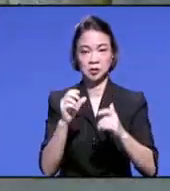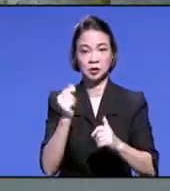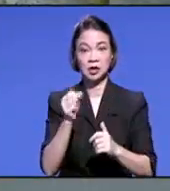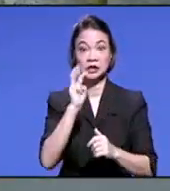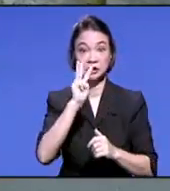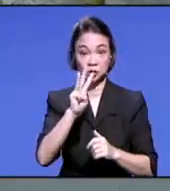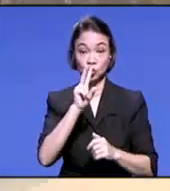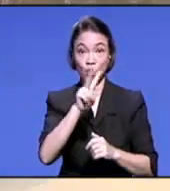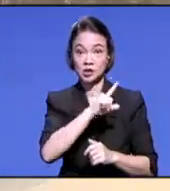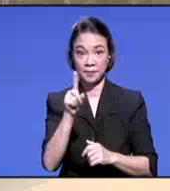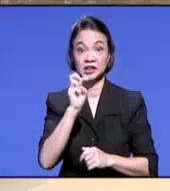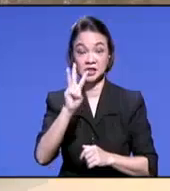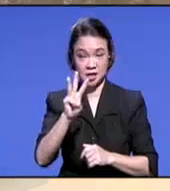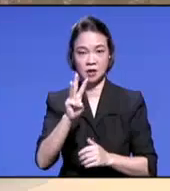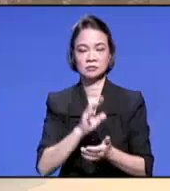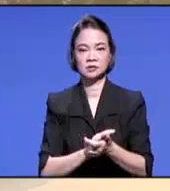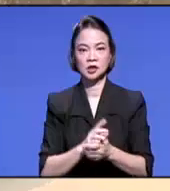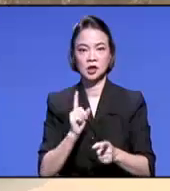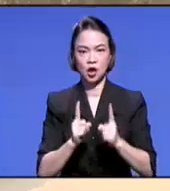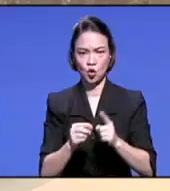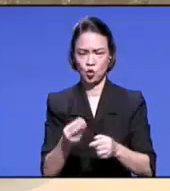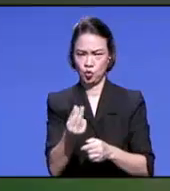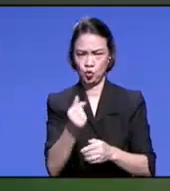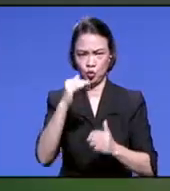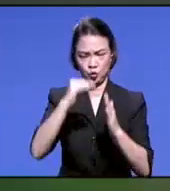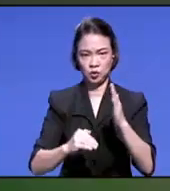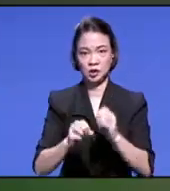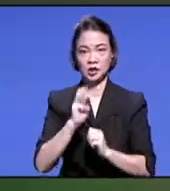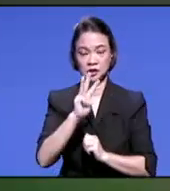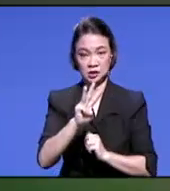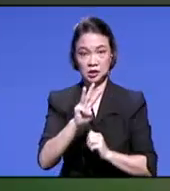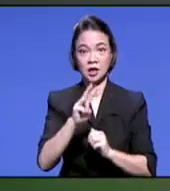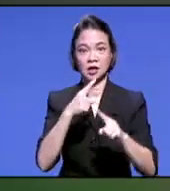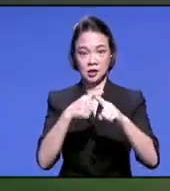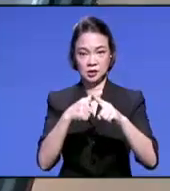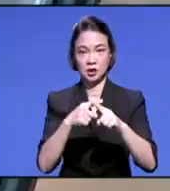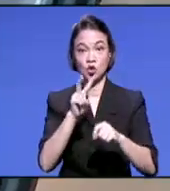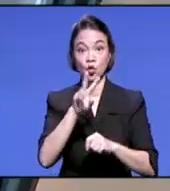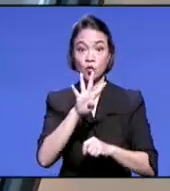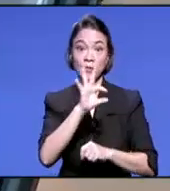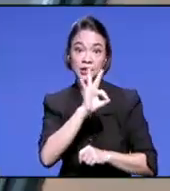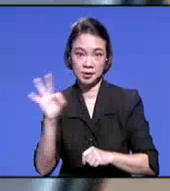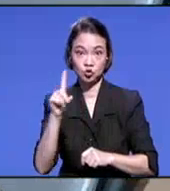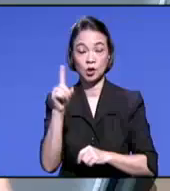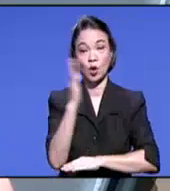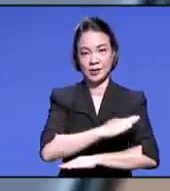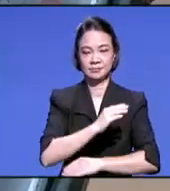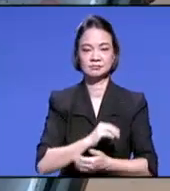dalam sehari. Jadi, jika tarif minimum Rp8.000 dikali 3 menjadi Rp24.000